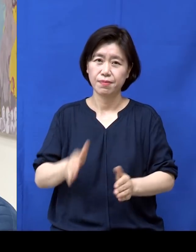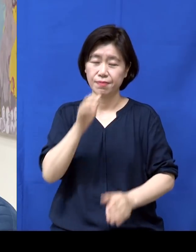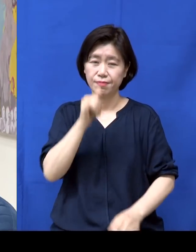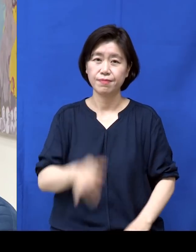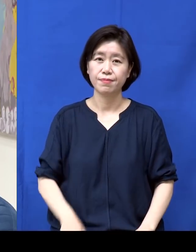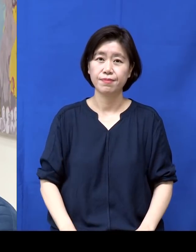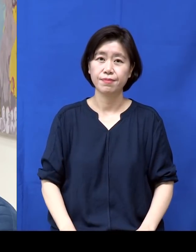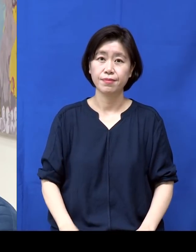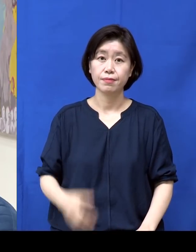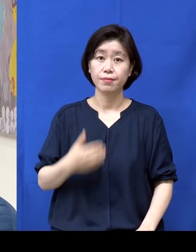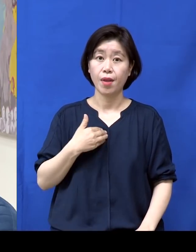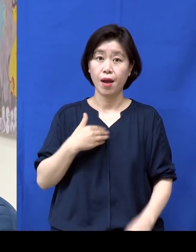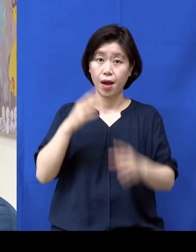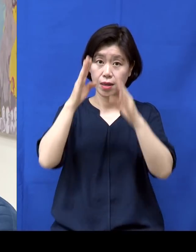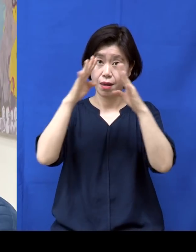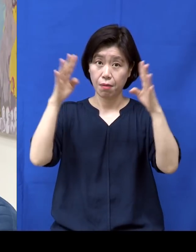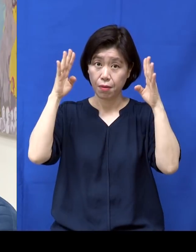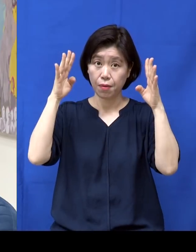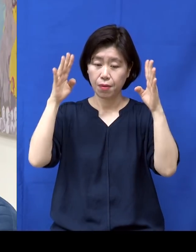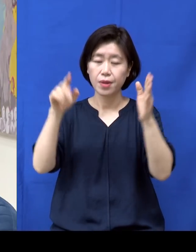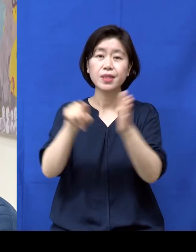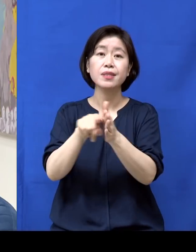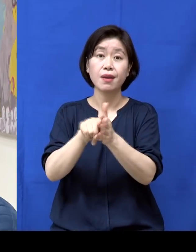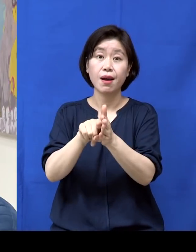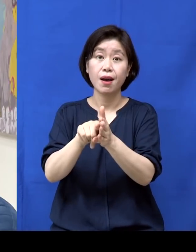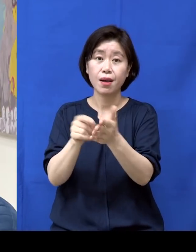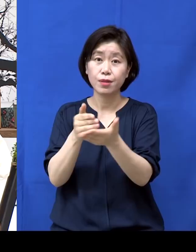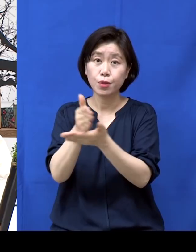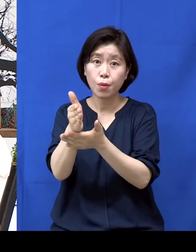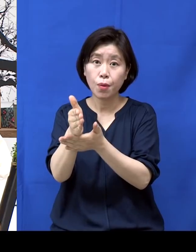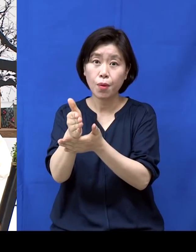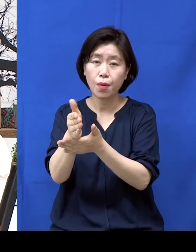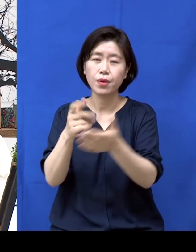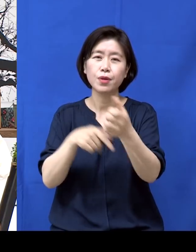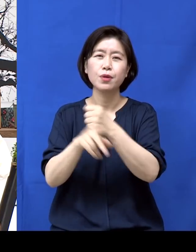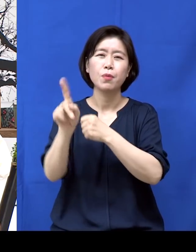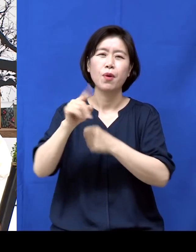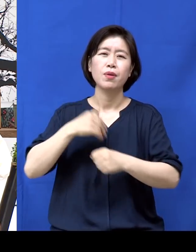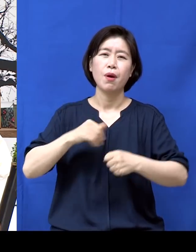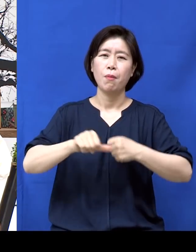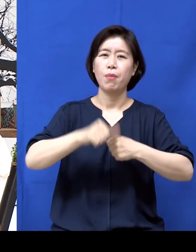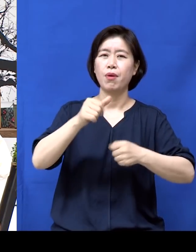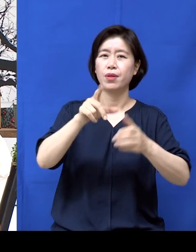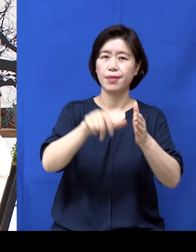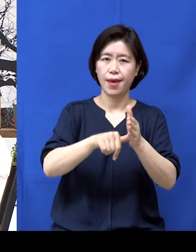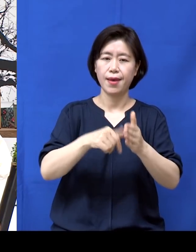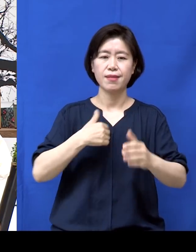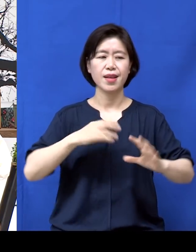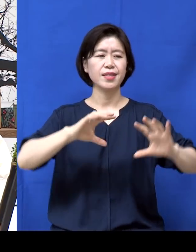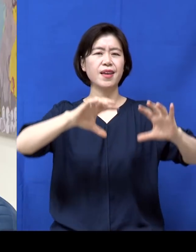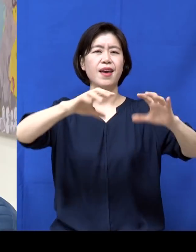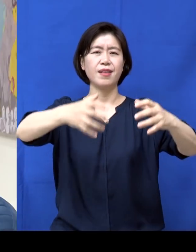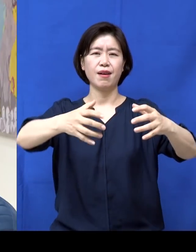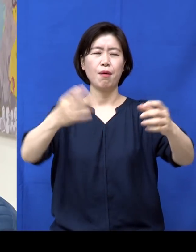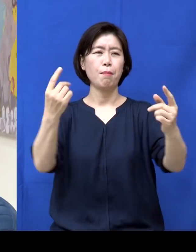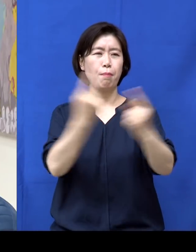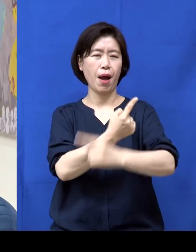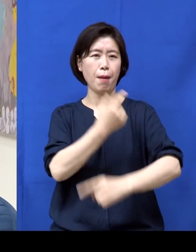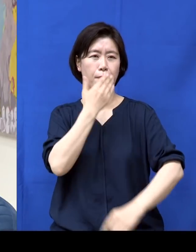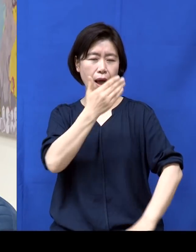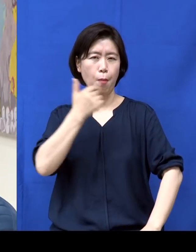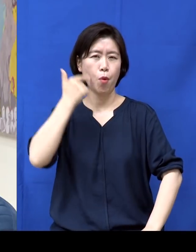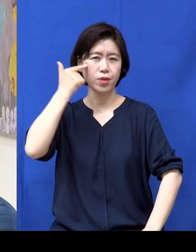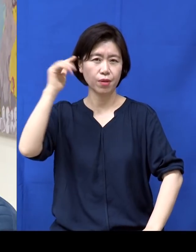제가 세상을 바꾸는 목사가 되겠다고 이렇게 마음을 먹었어요. 그래서 신학을 했는데 사실